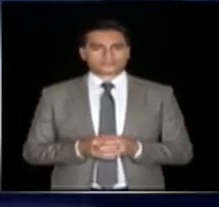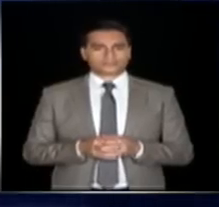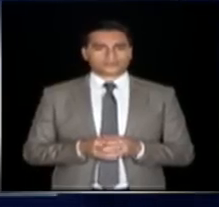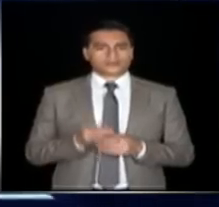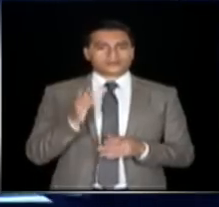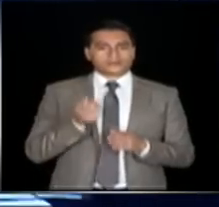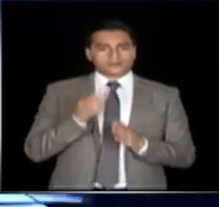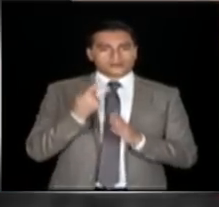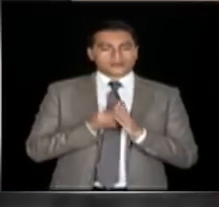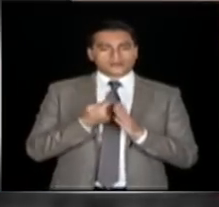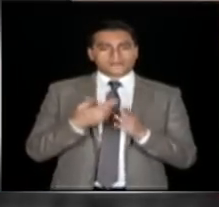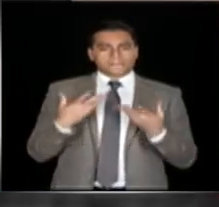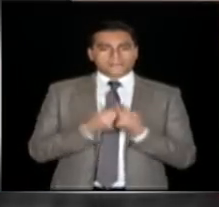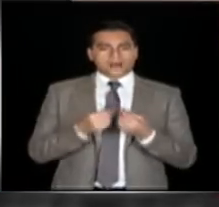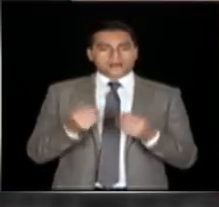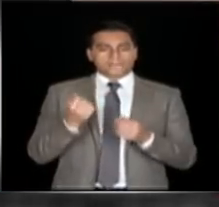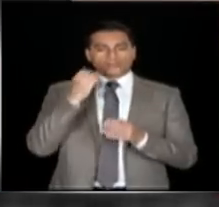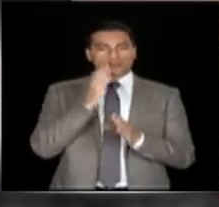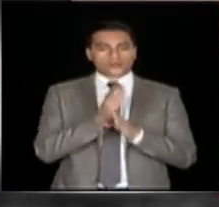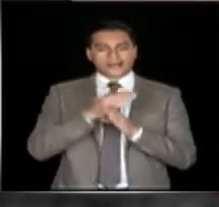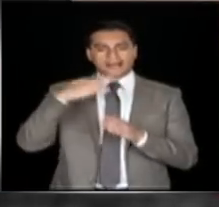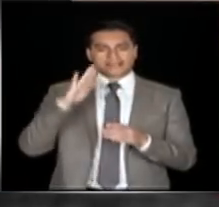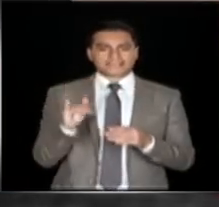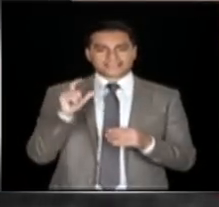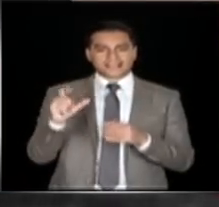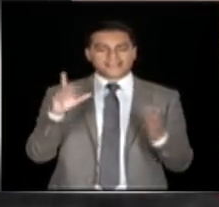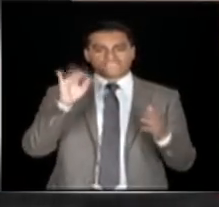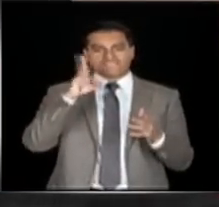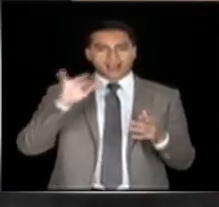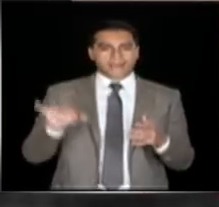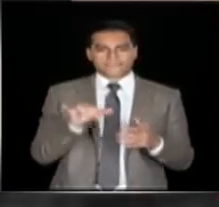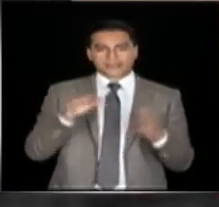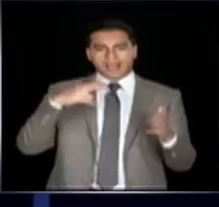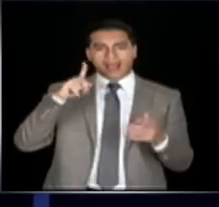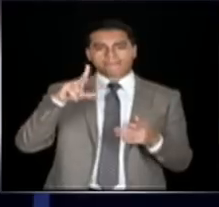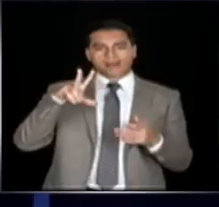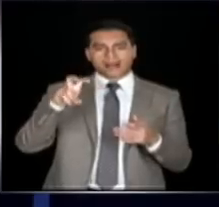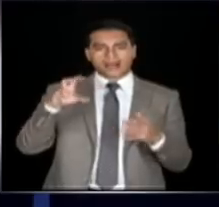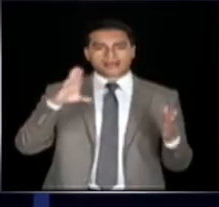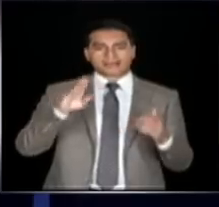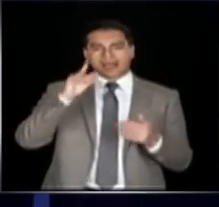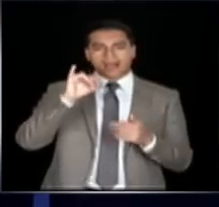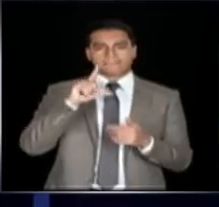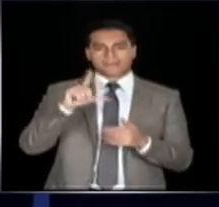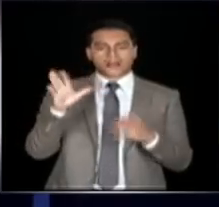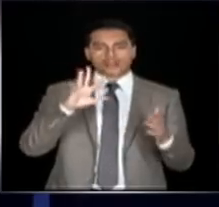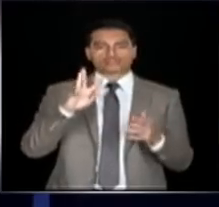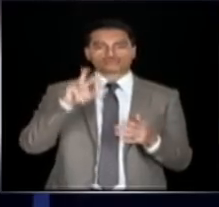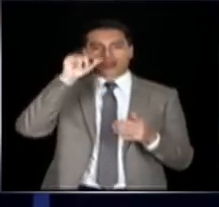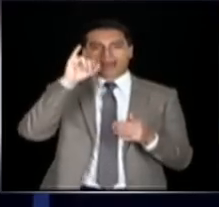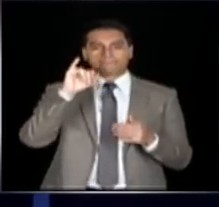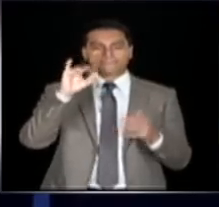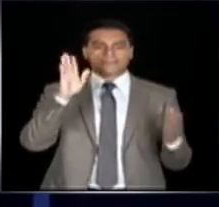بطولة حسين فهمي، صفية العمري، عبلة كامل، هشام سليم، مديحة